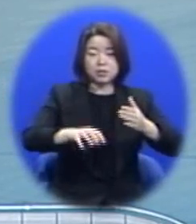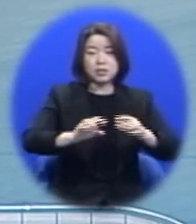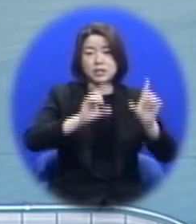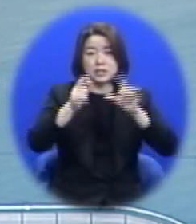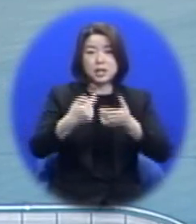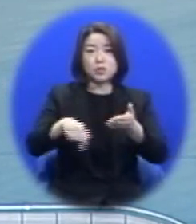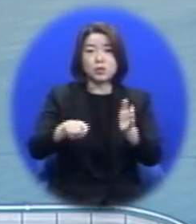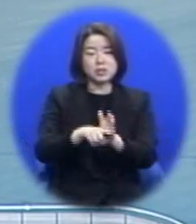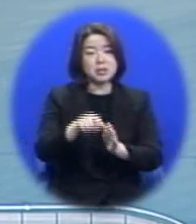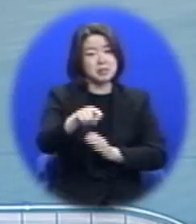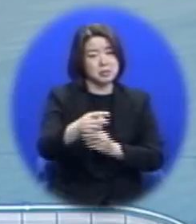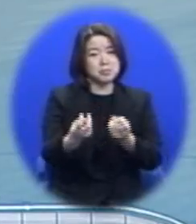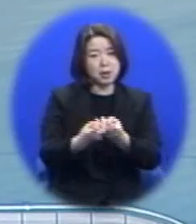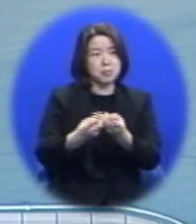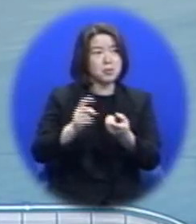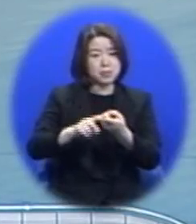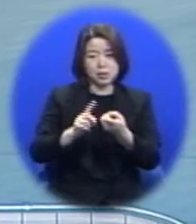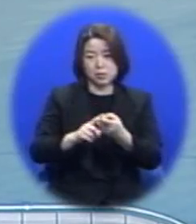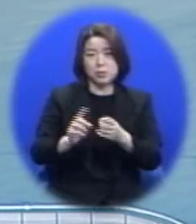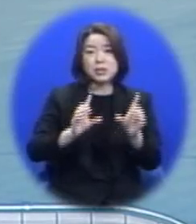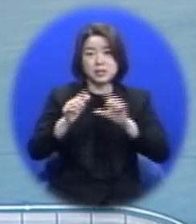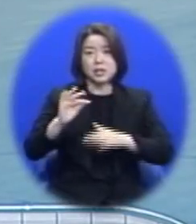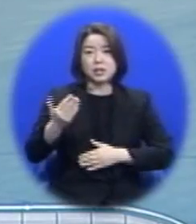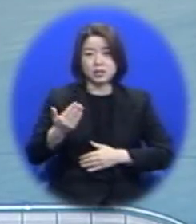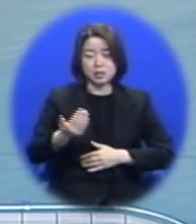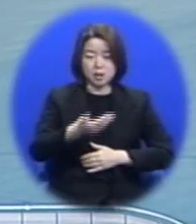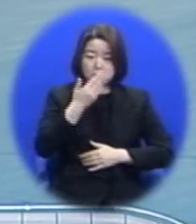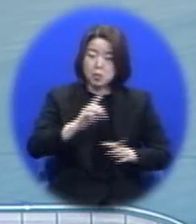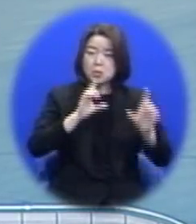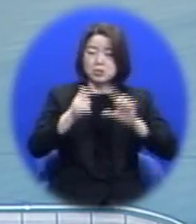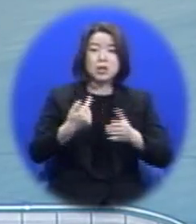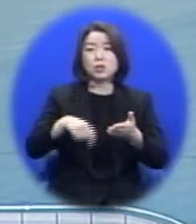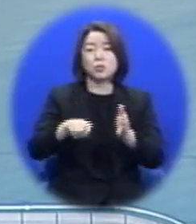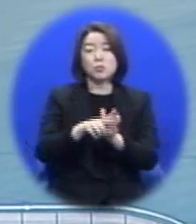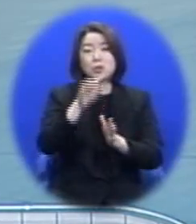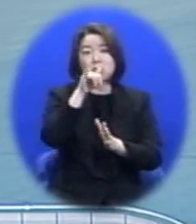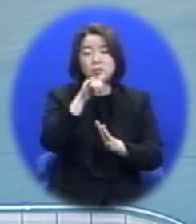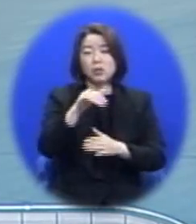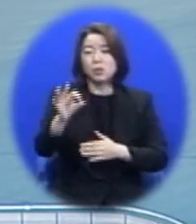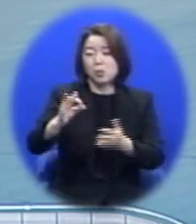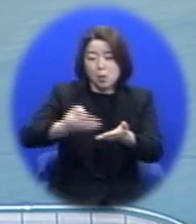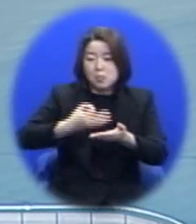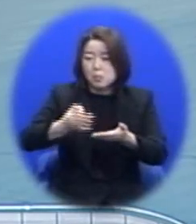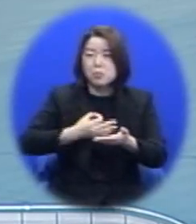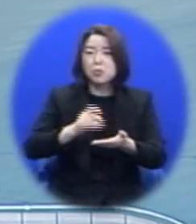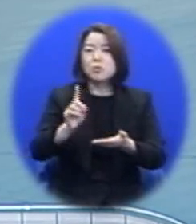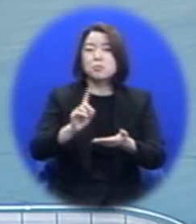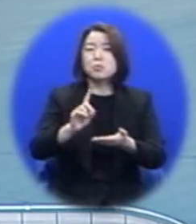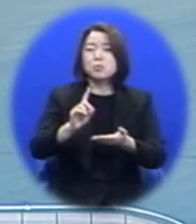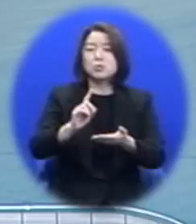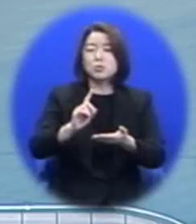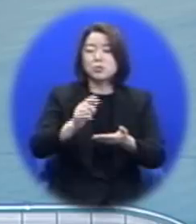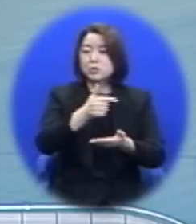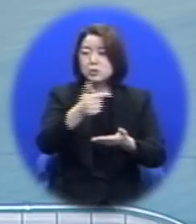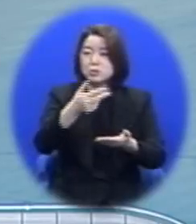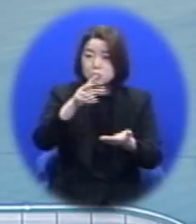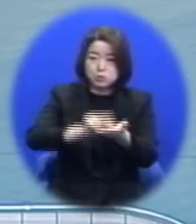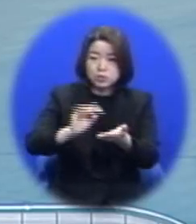없잖아. 아, 세상에서 먹고 살려고 하는 건데 돈 버는 게 뭐 그렇게 중요한 뭐 문제가